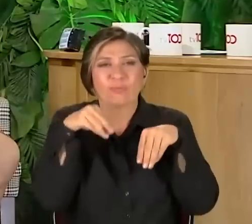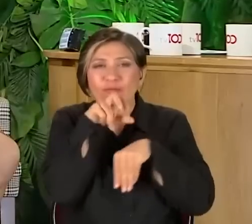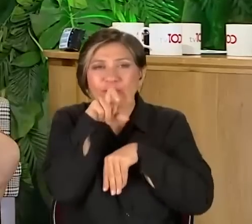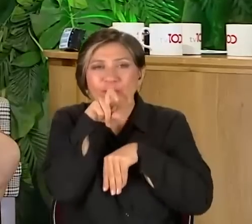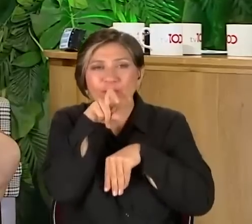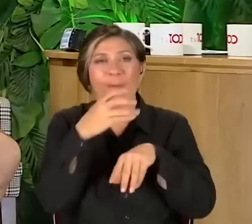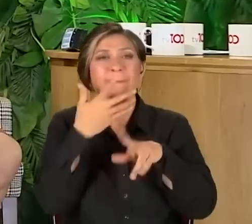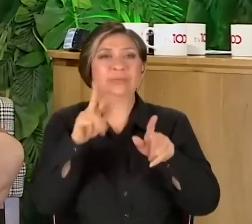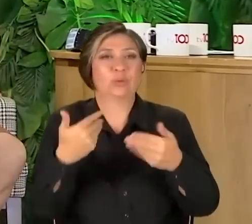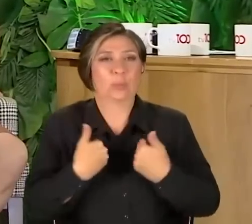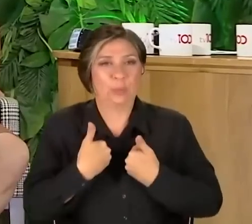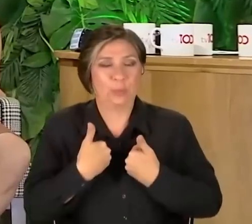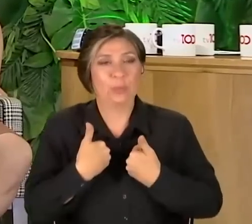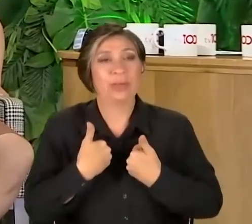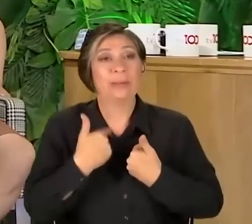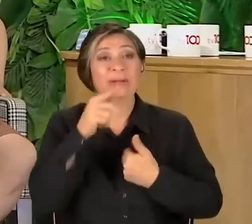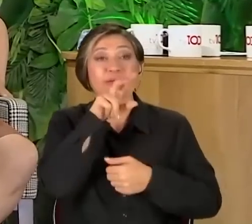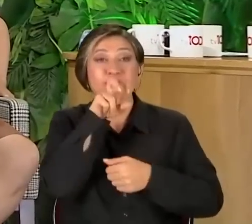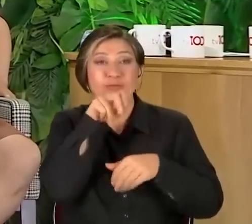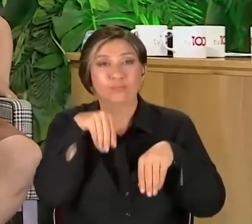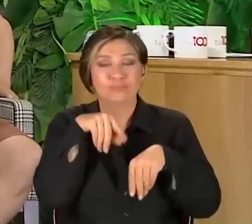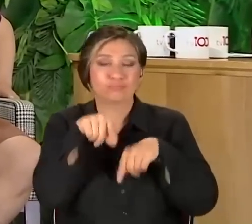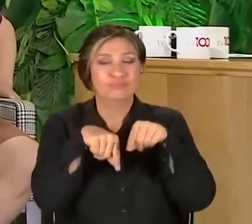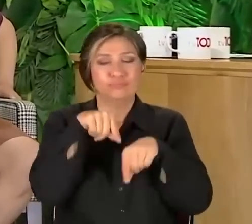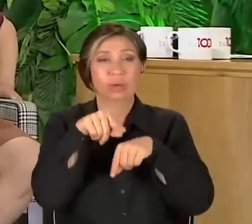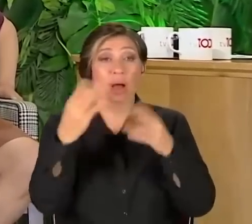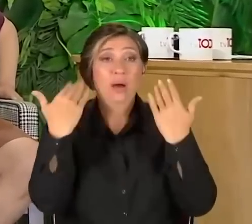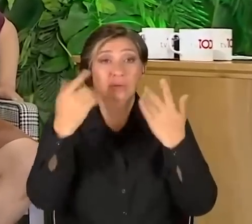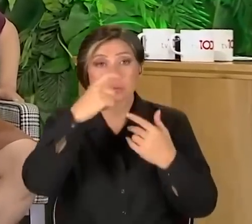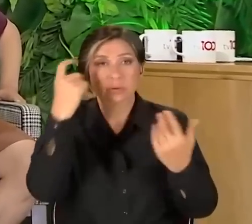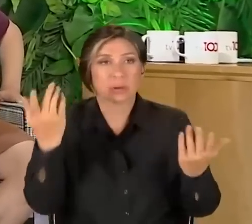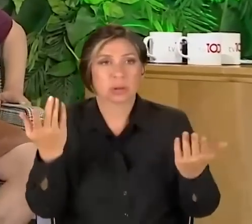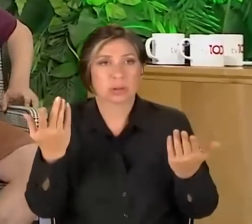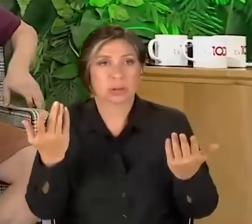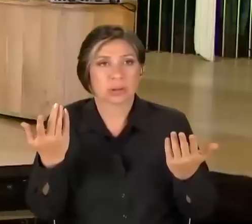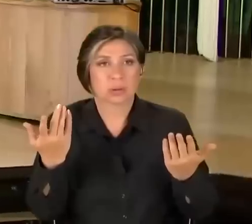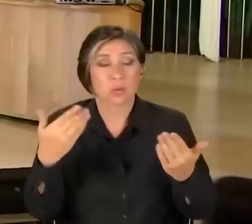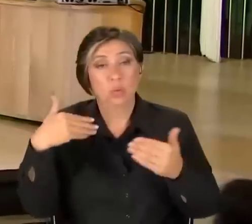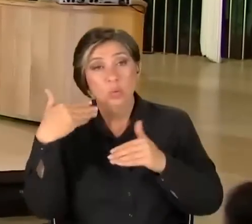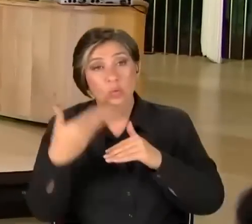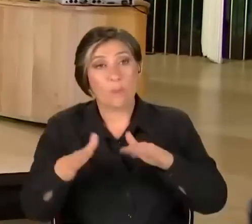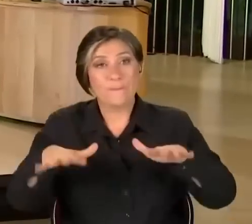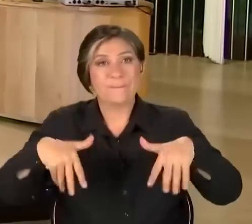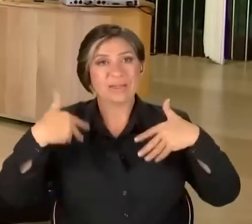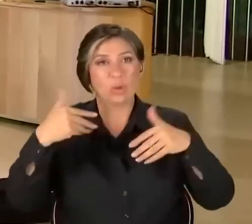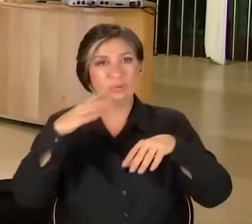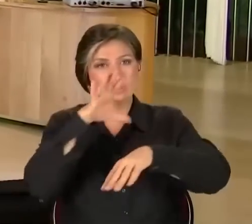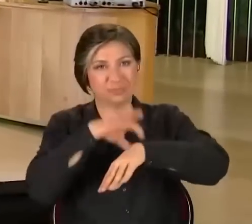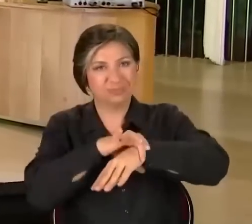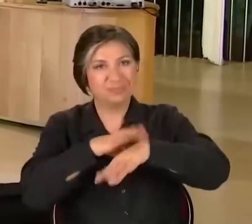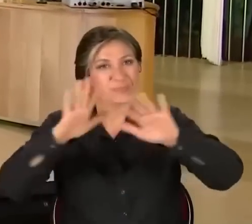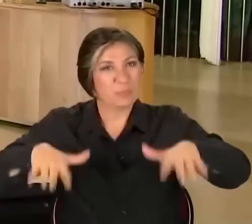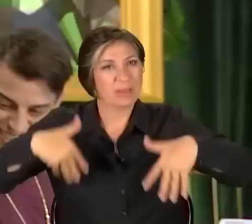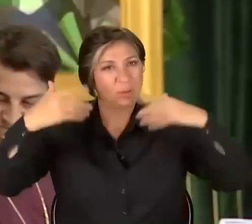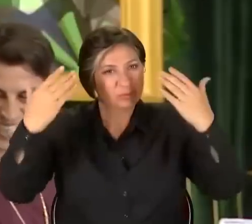benzetiyorum geneline ve bir sincap gibi sokağa çıkıyorum ama hava sıcak falan filan genelde yani uzun bir yani bileklerime kadar